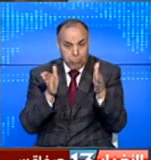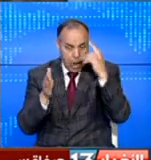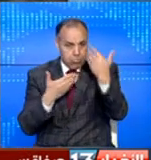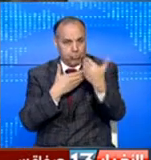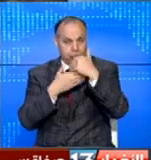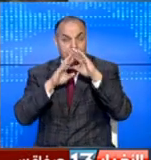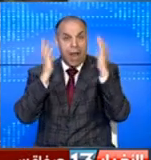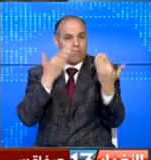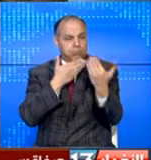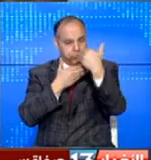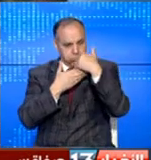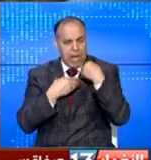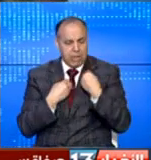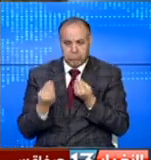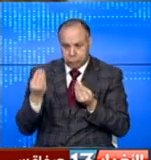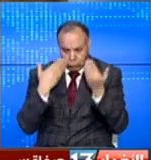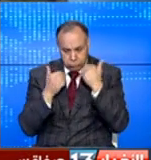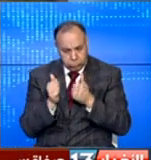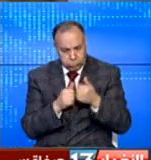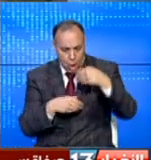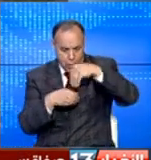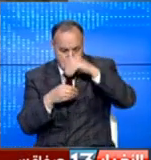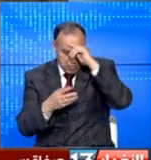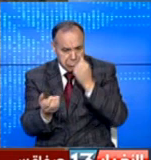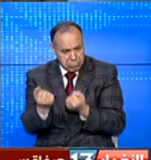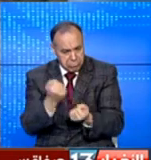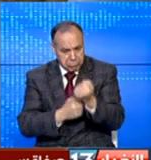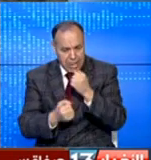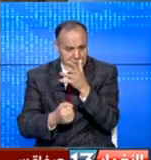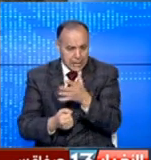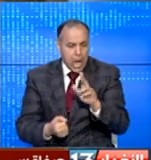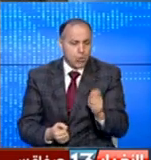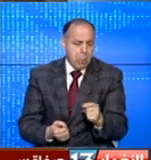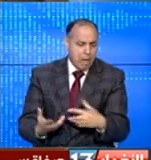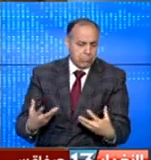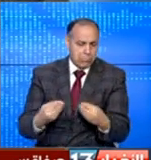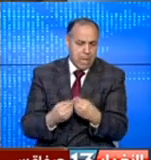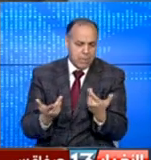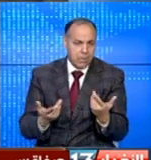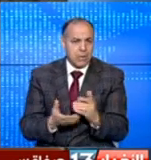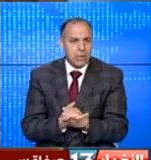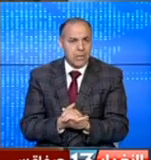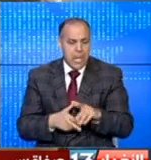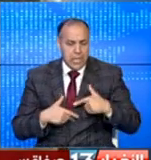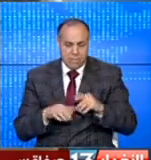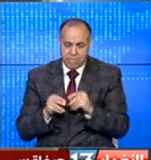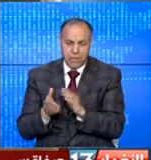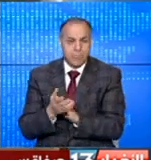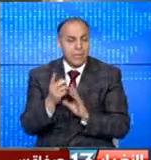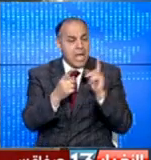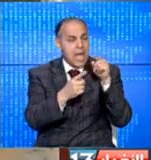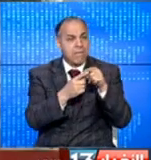على العالم وعلى المحيط متاعهم، ويصير ذاك الاندماج بينهم وبين أطفال العاديين اللي يعيشوا في أسرهم. الهدف